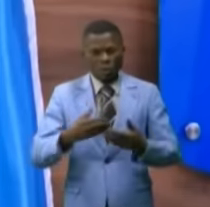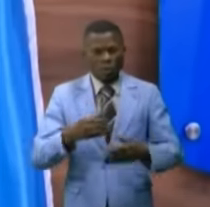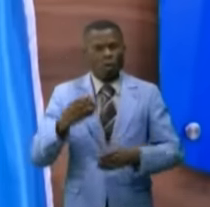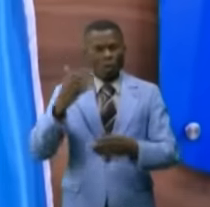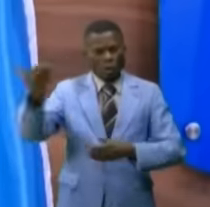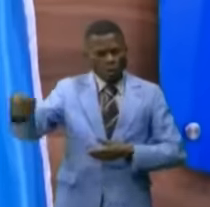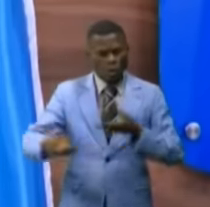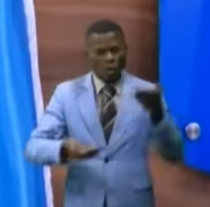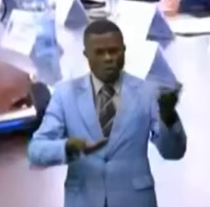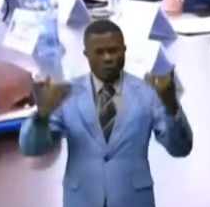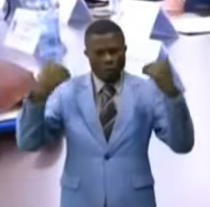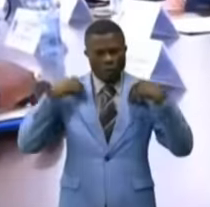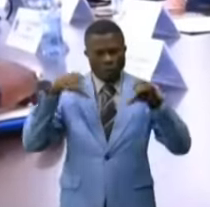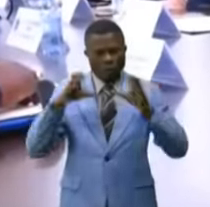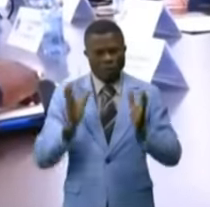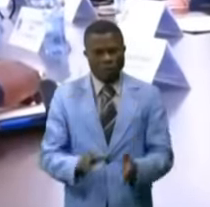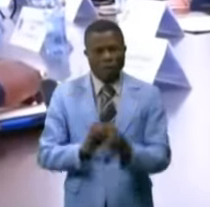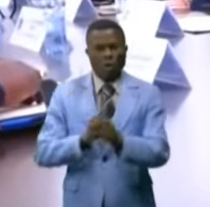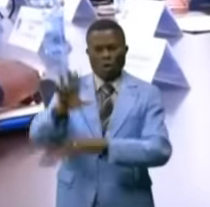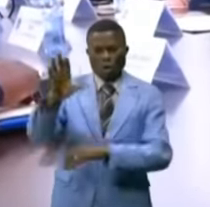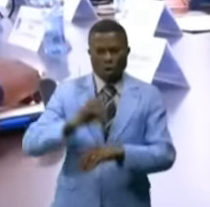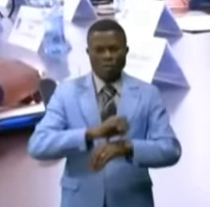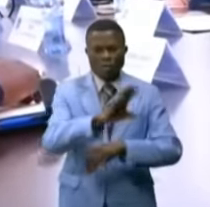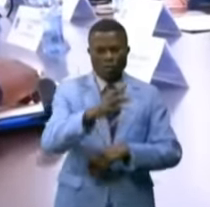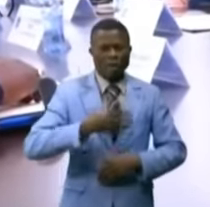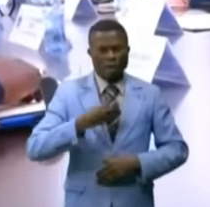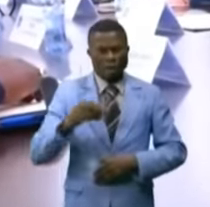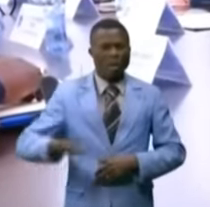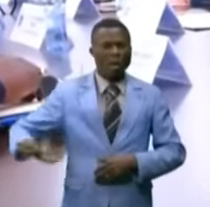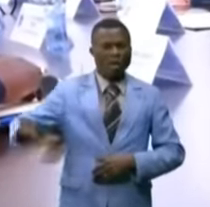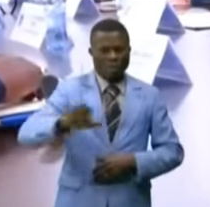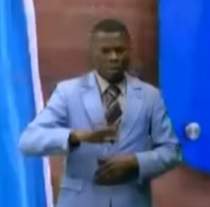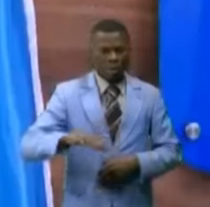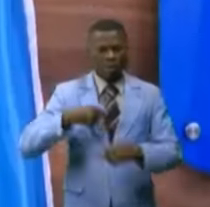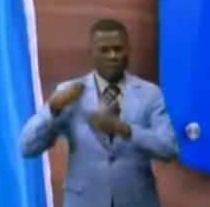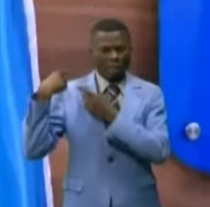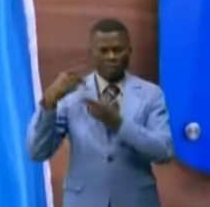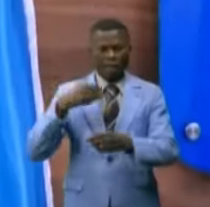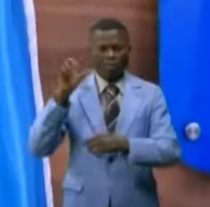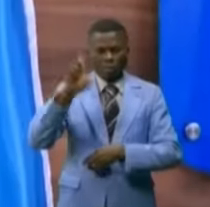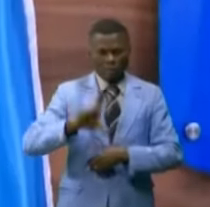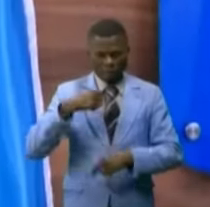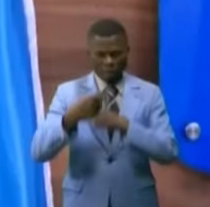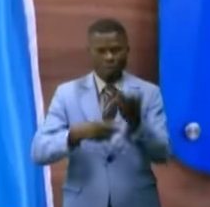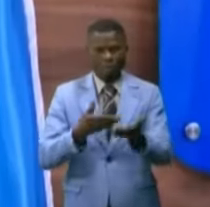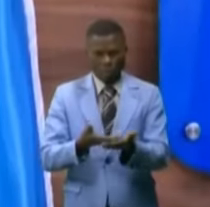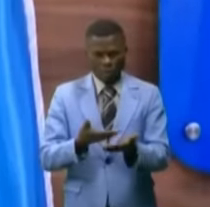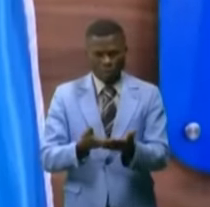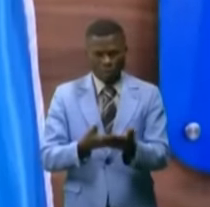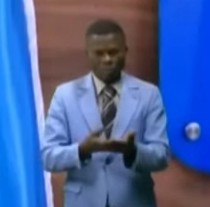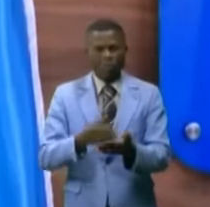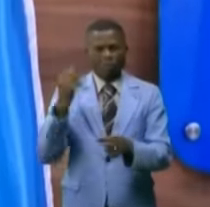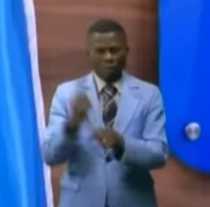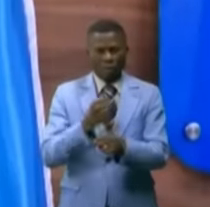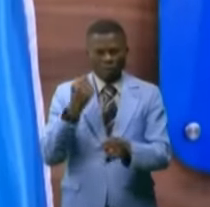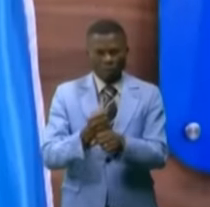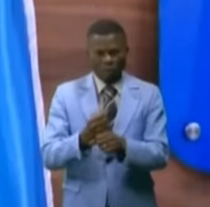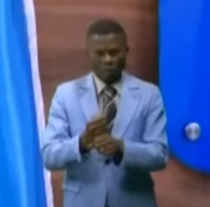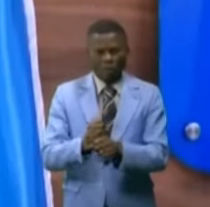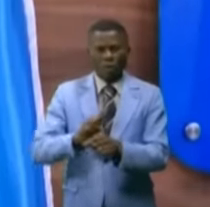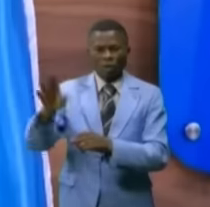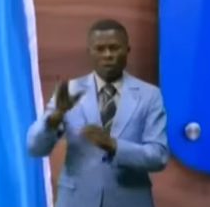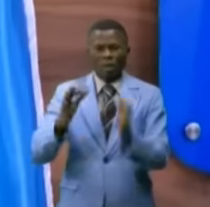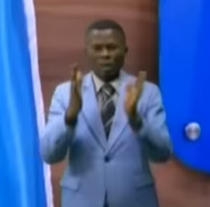congolaises. Nous avons déployé cette mission donc depuis lundi. Nous allons avoir une mission qui sera déployée sur